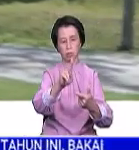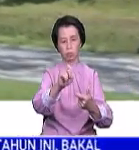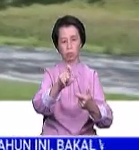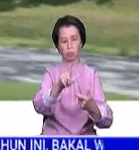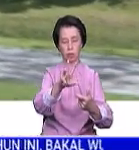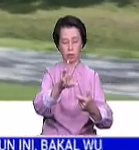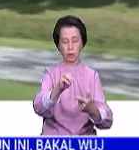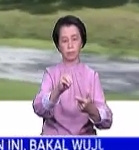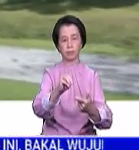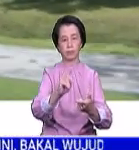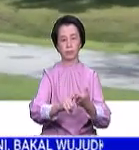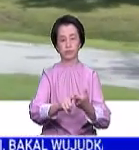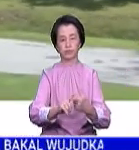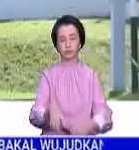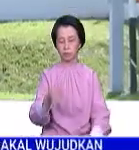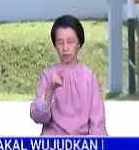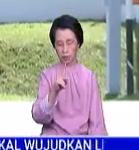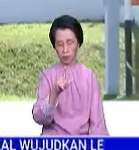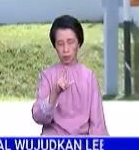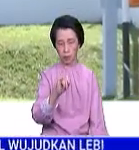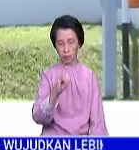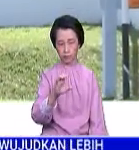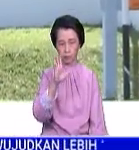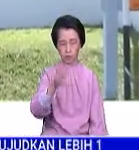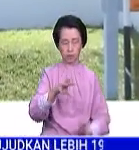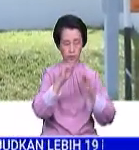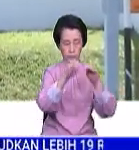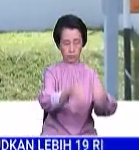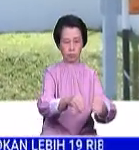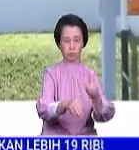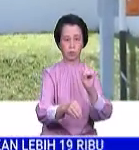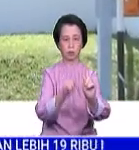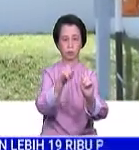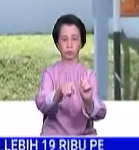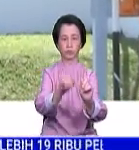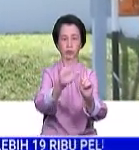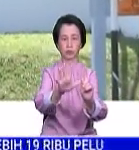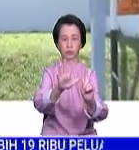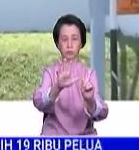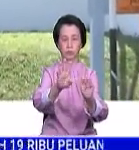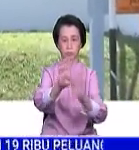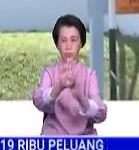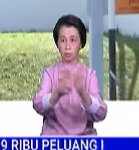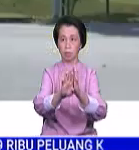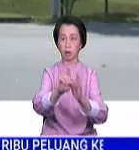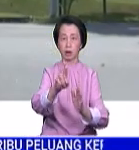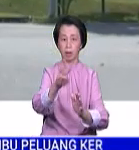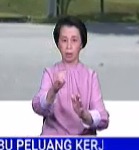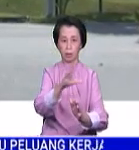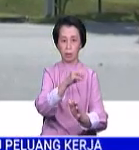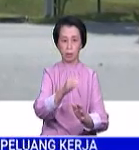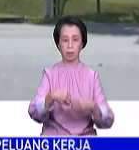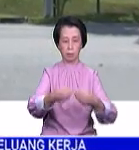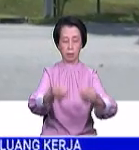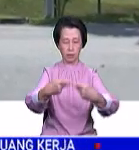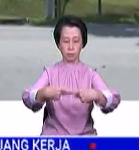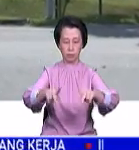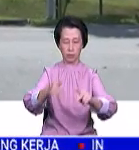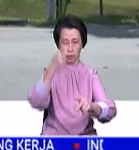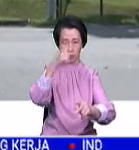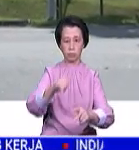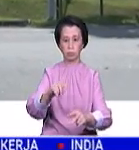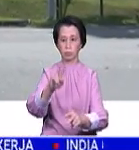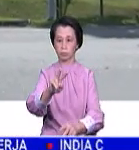Park KHTP. KRC akan menerima pelaburan berjumlah 1.5 bilion ringgit dan menawarkan peluang pekerjaan